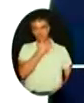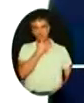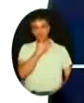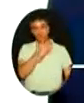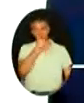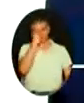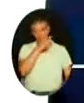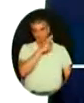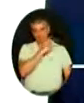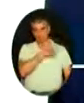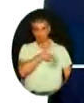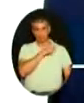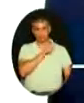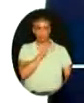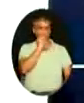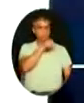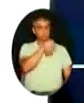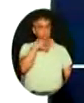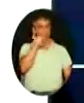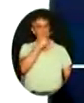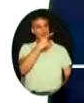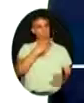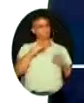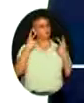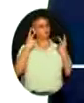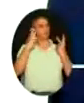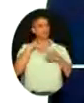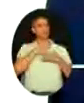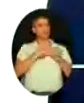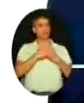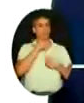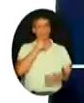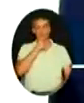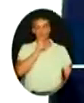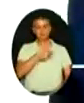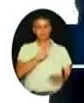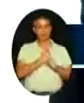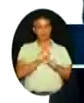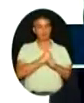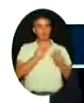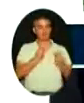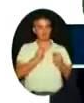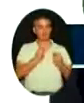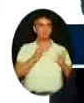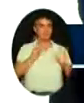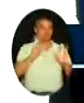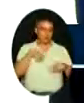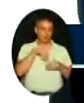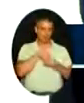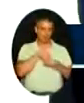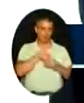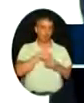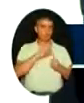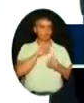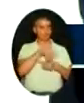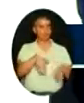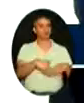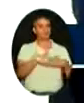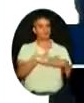פרס ויבין שאם הוא רוצה להגיע להיות אייקון בחברה הישראלית, הוא צריך לעשות דברים, בין היתר גם לחתור